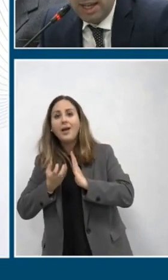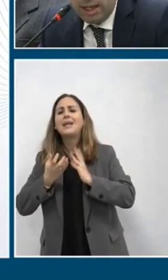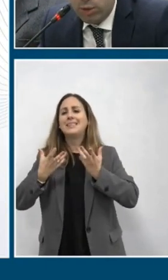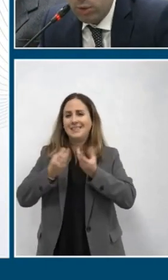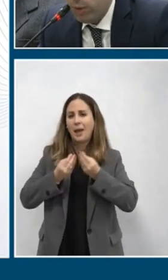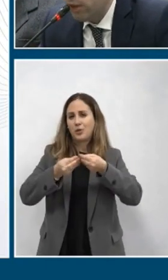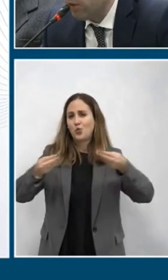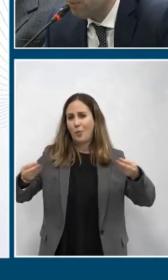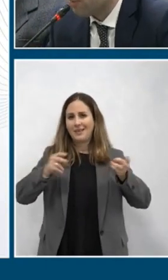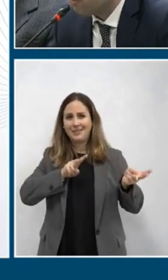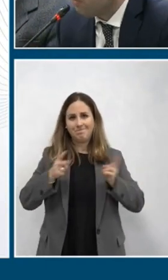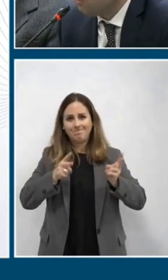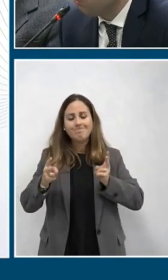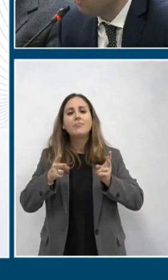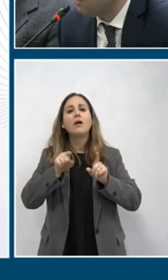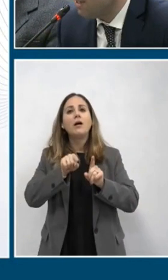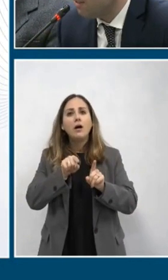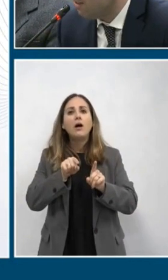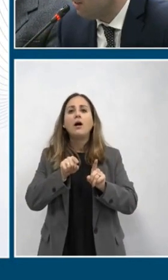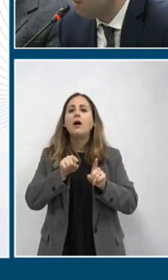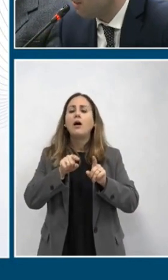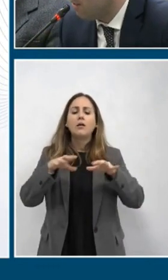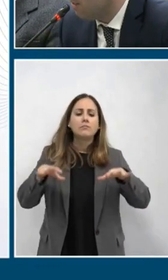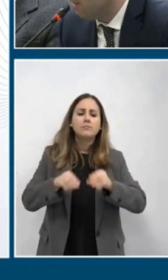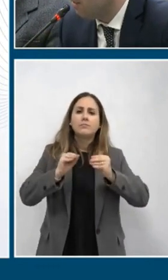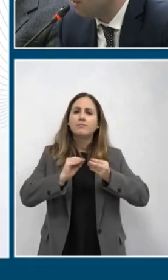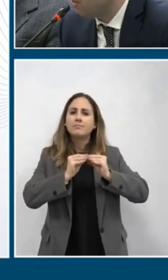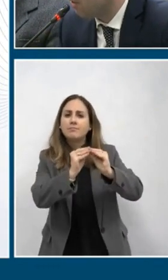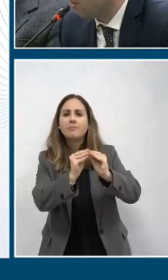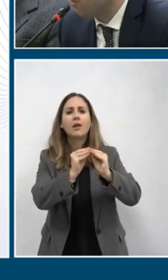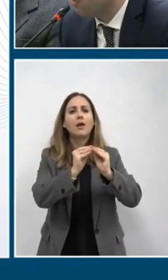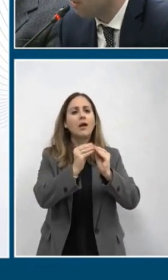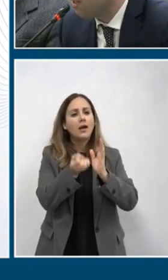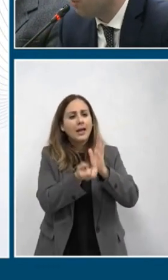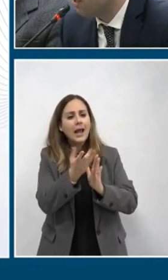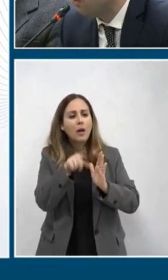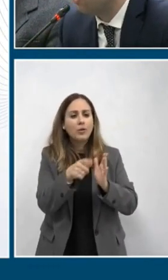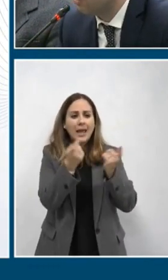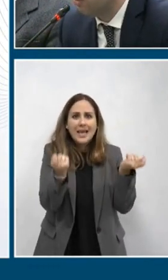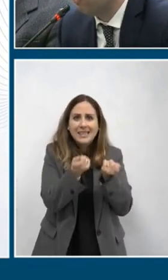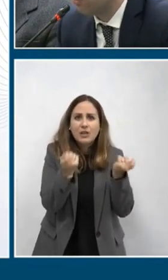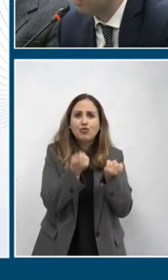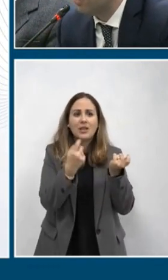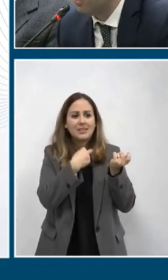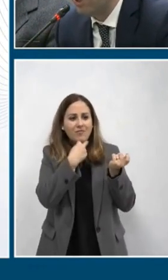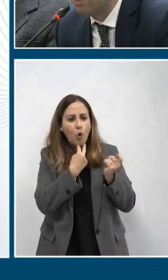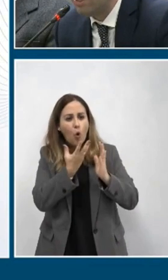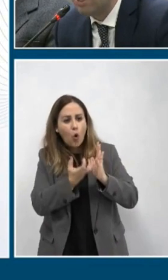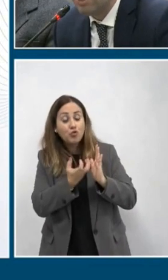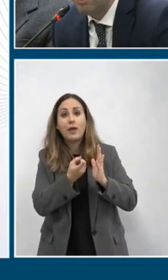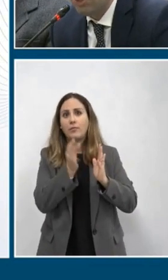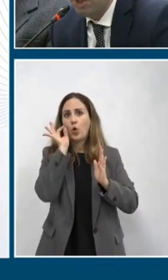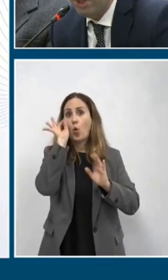translated ha costruito tutti i set di esercizi di esercitazioni per far sì che questa registrazione fosse